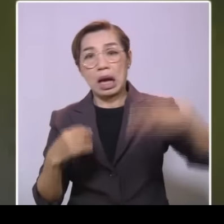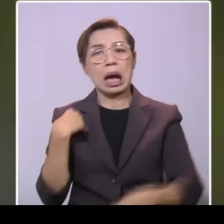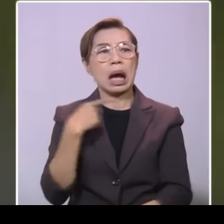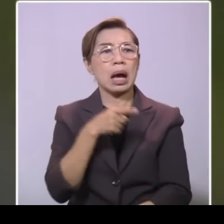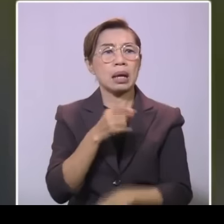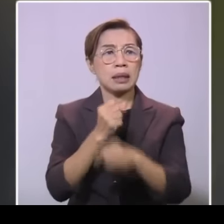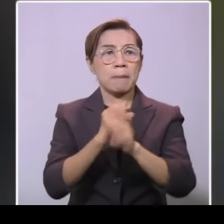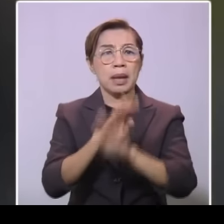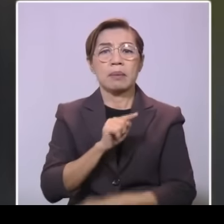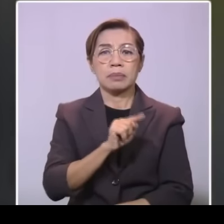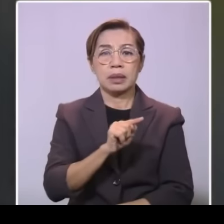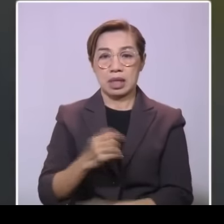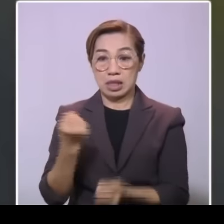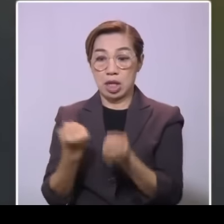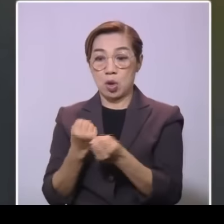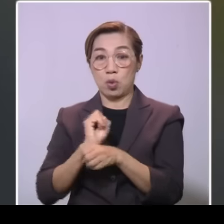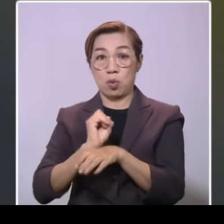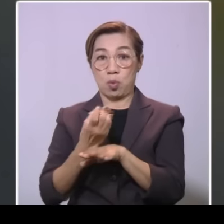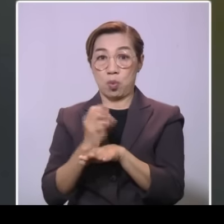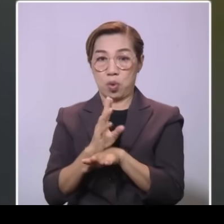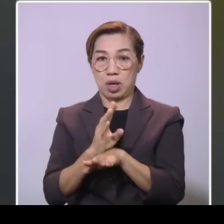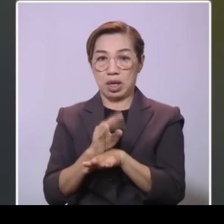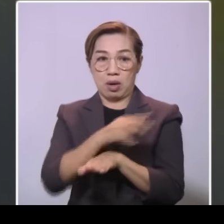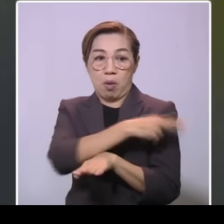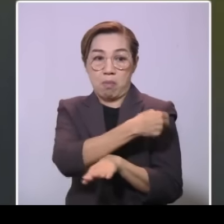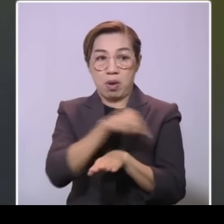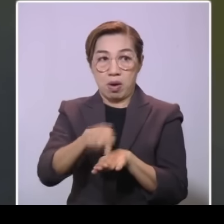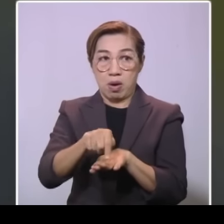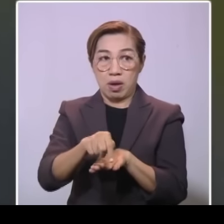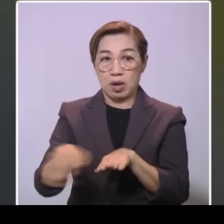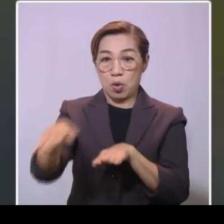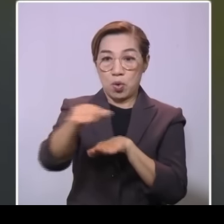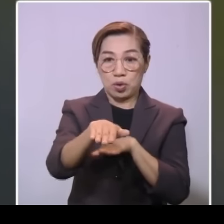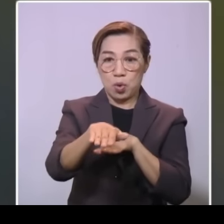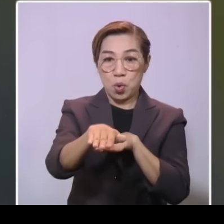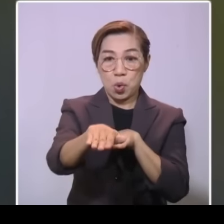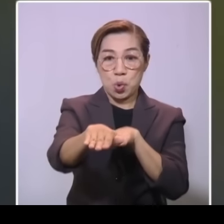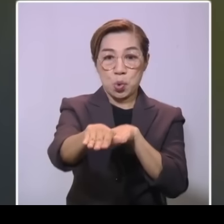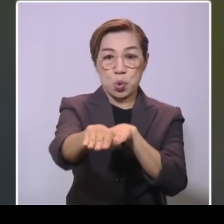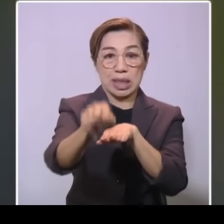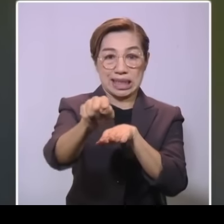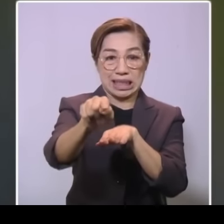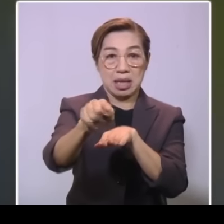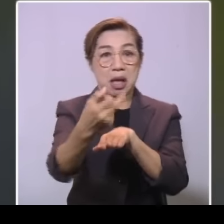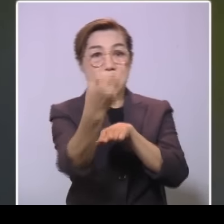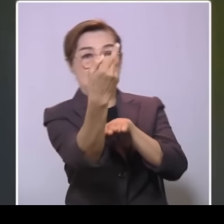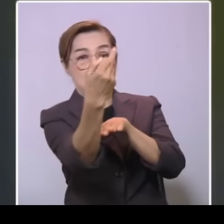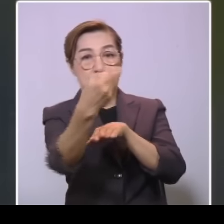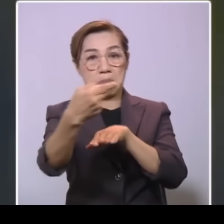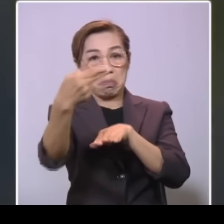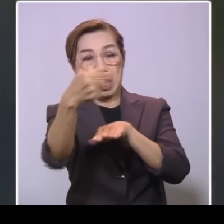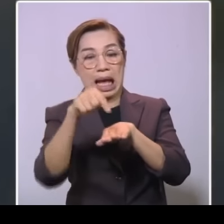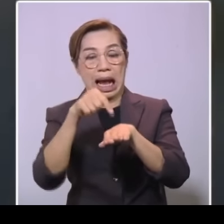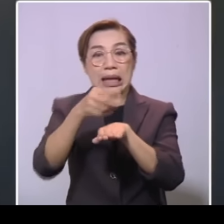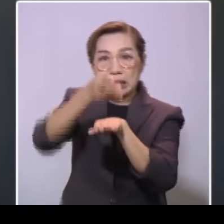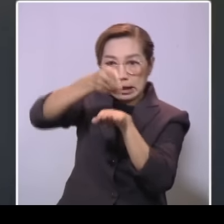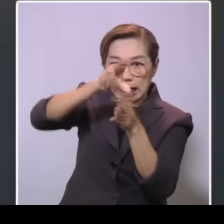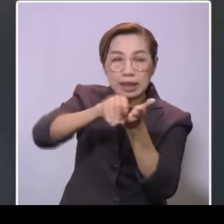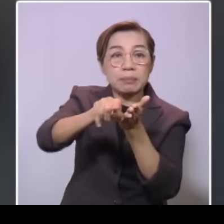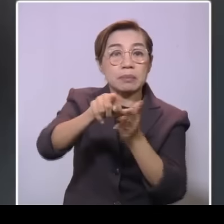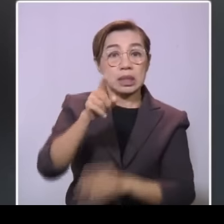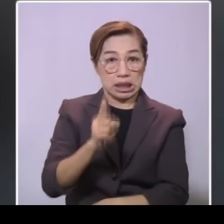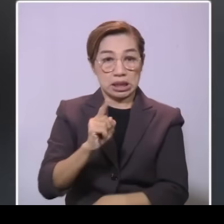าพที่รถพยาบาลถ่ายเอาไว้นะคะคุณผู้ชม ค้าง เพราะว ่ าตอนแรกถ้าเกิดว่าจะให้อธิบายเล่าย้อนไปเนี่ยรถพยาบาลเขาอยู่เลนขวา